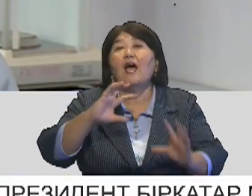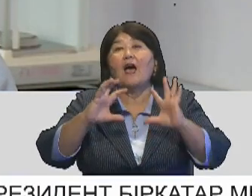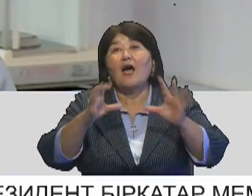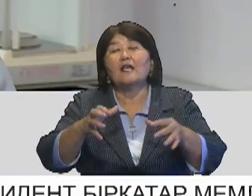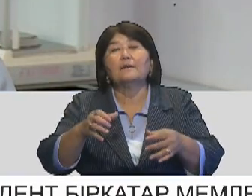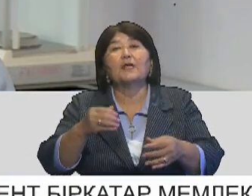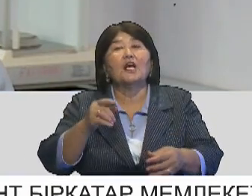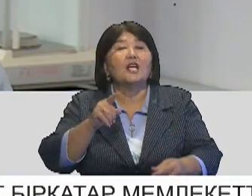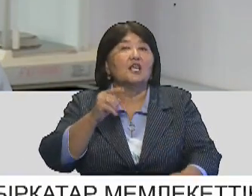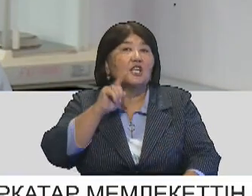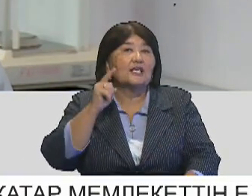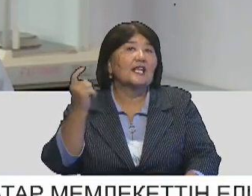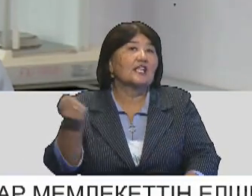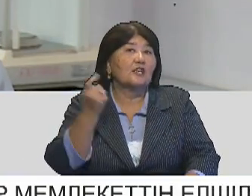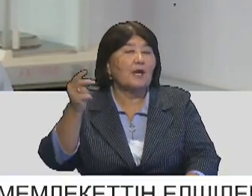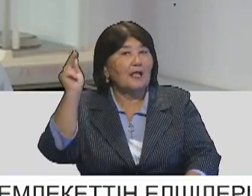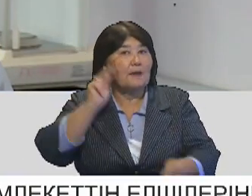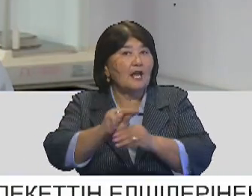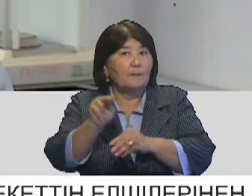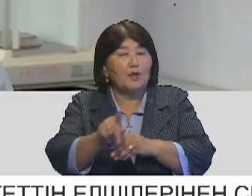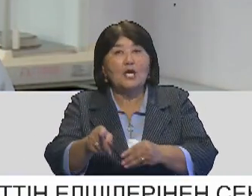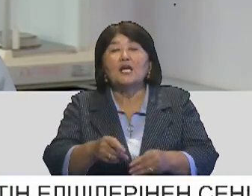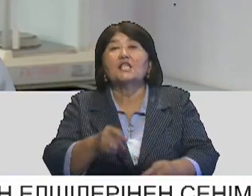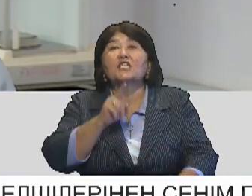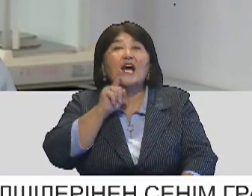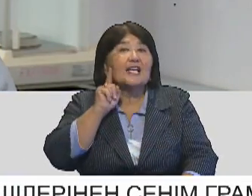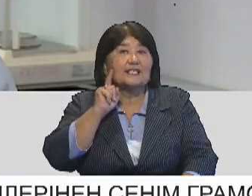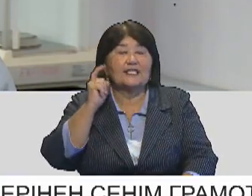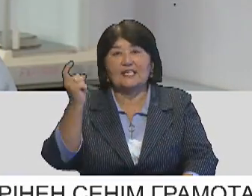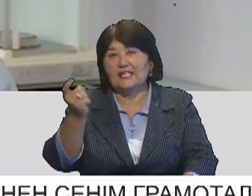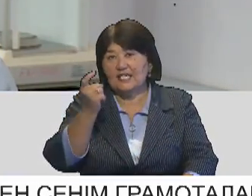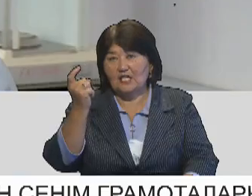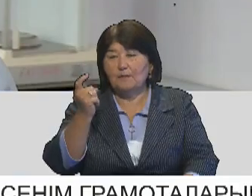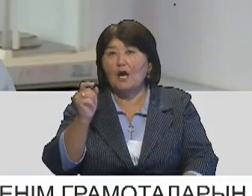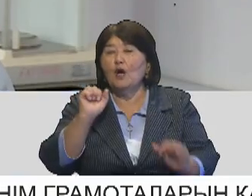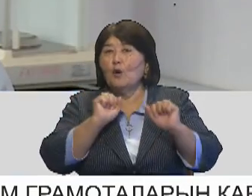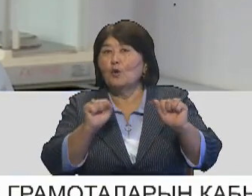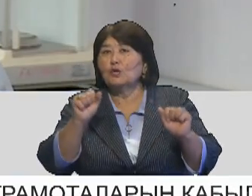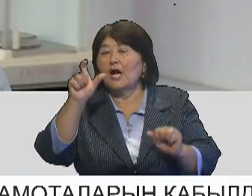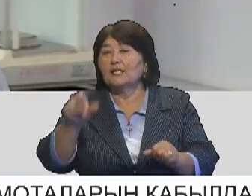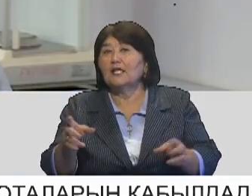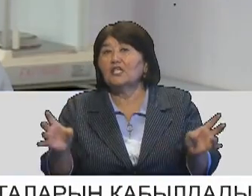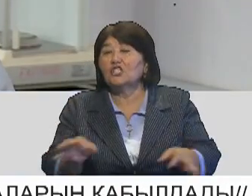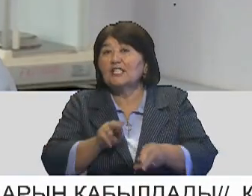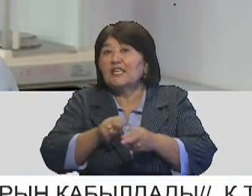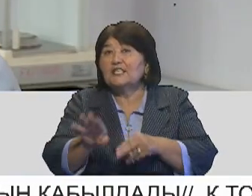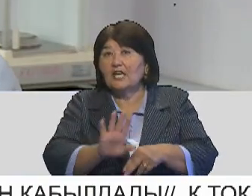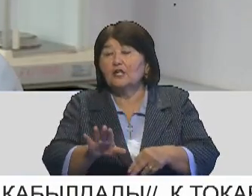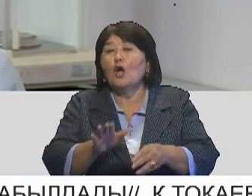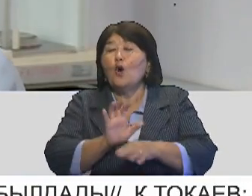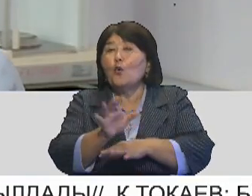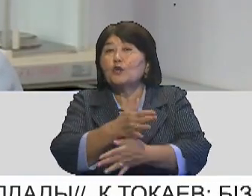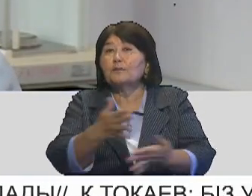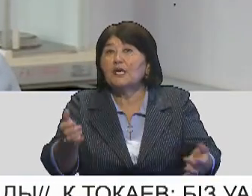жасыл химиялық бағытта білім беру. Сол жасыл химия бұл қоршаған орта мен адамға еш зиян келтірмейтін өнімдер